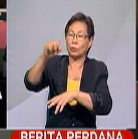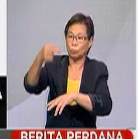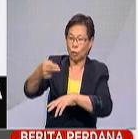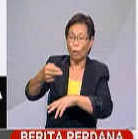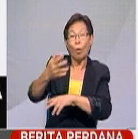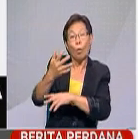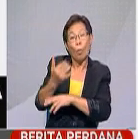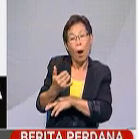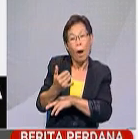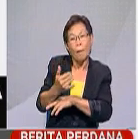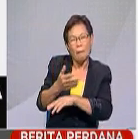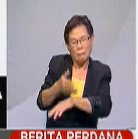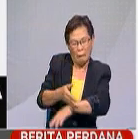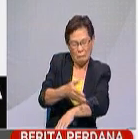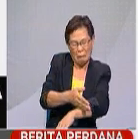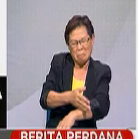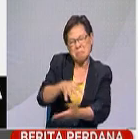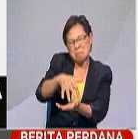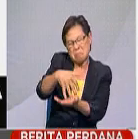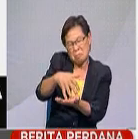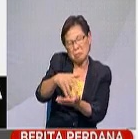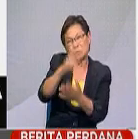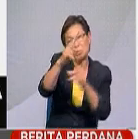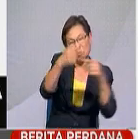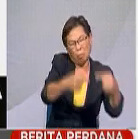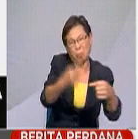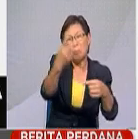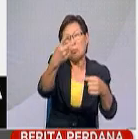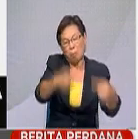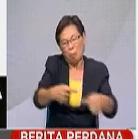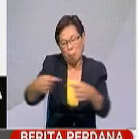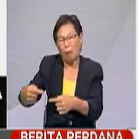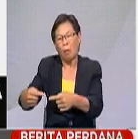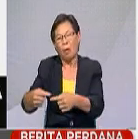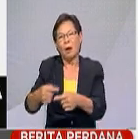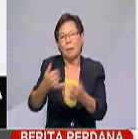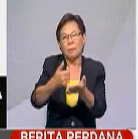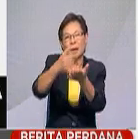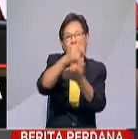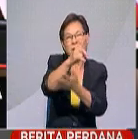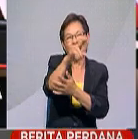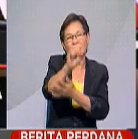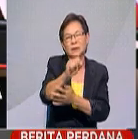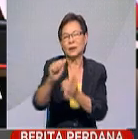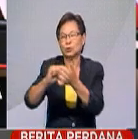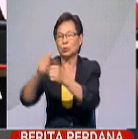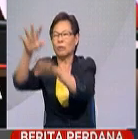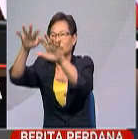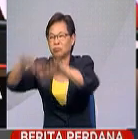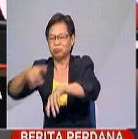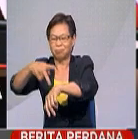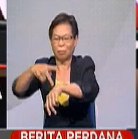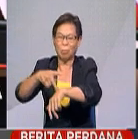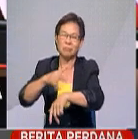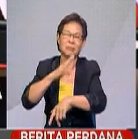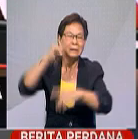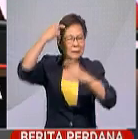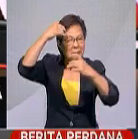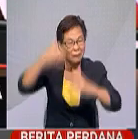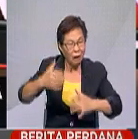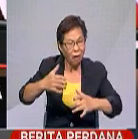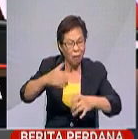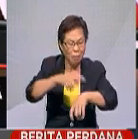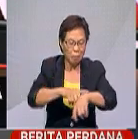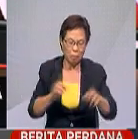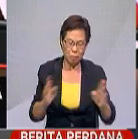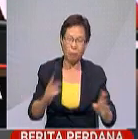Ia berikutan prestasi hamba skuad negara dalam dua aksi utama tahun lalu, iaitu Piala Davis dan Sukan C Filipina. Kata putus mengenainya hanya akan dibuat